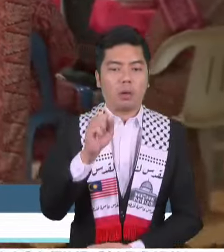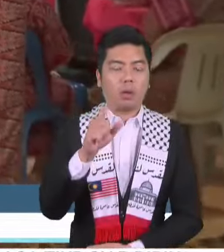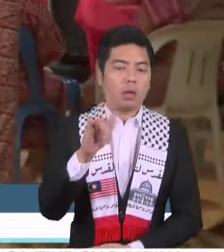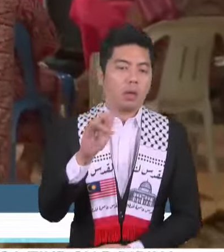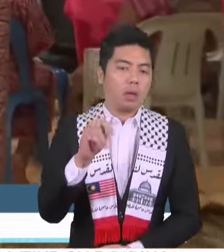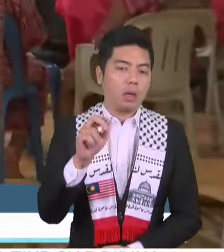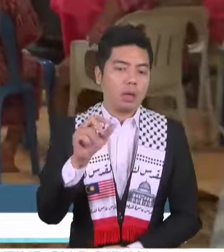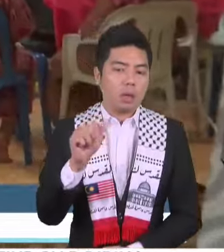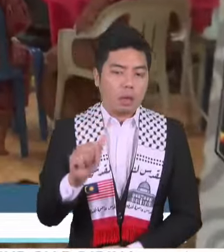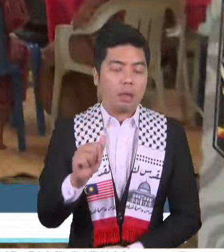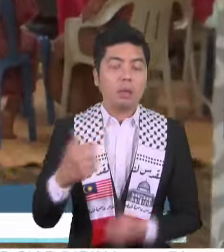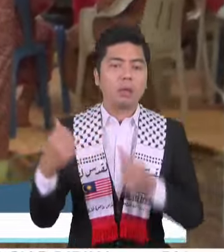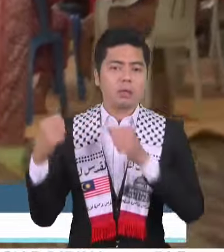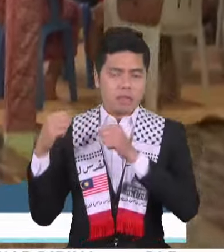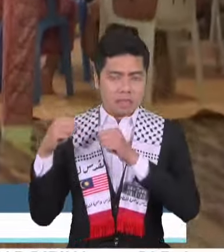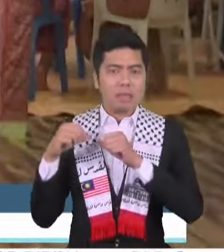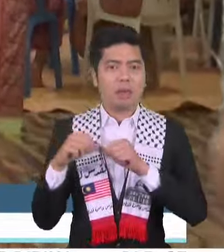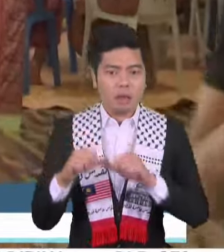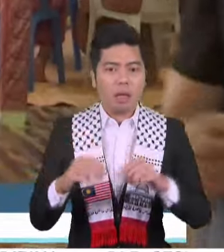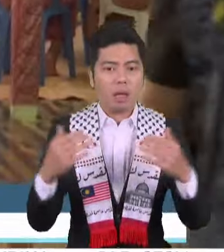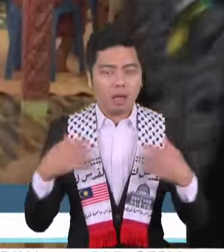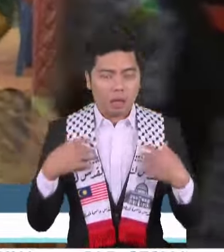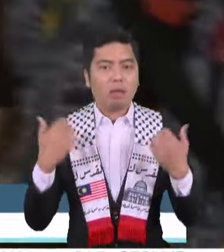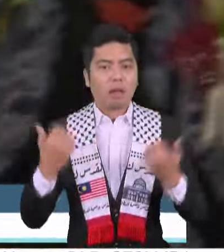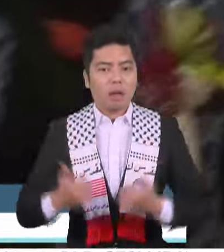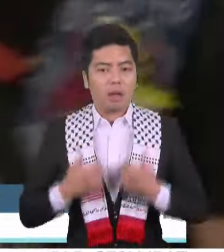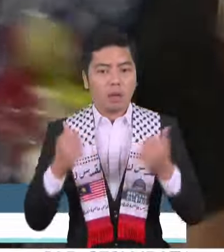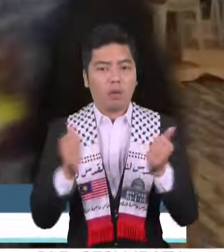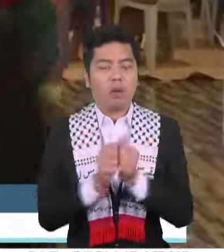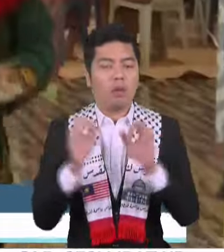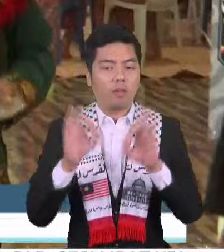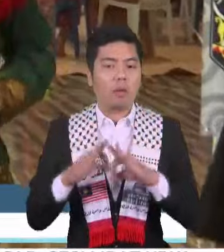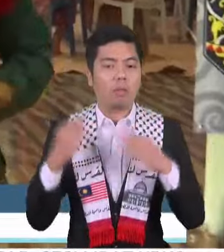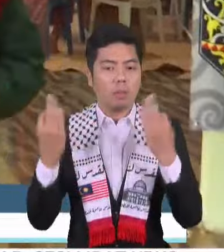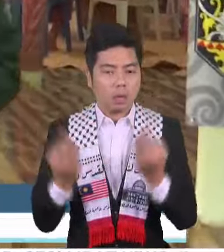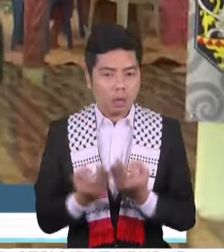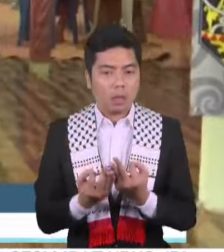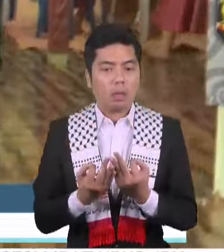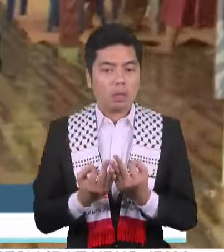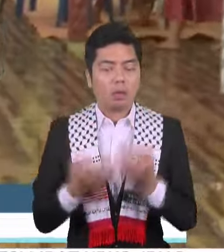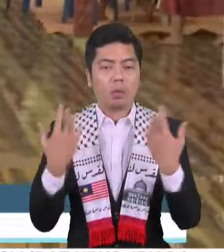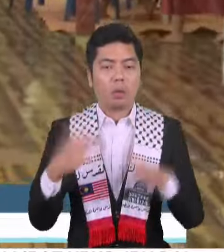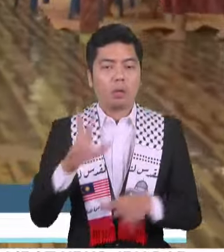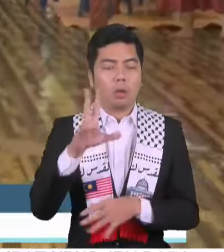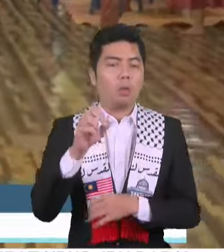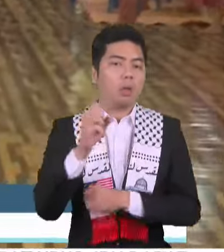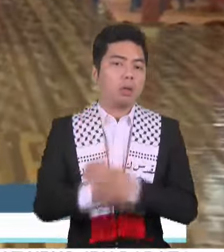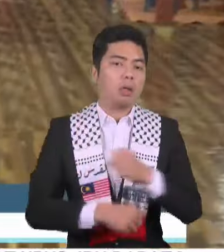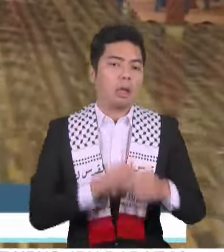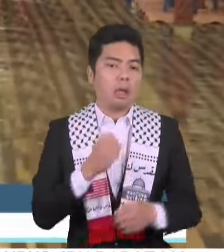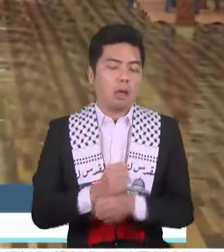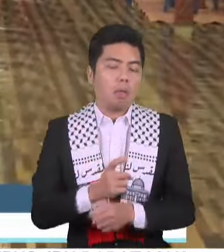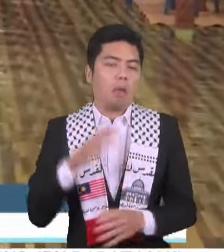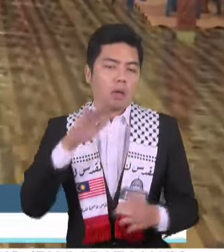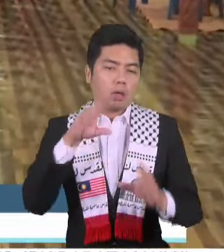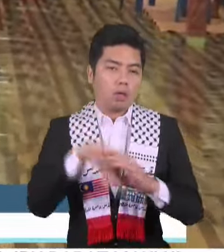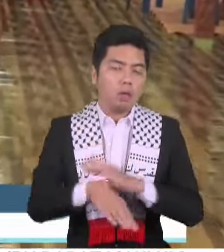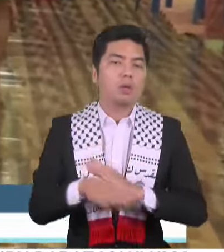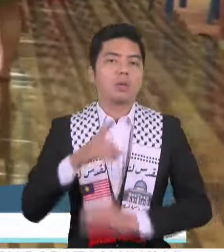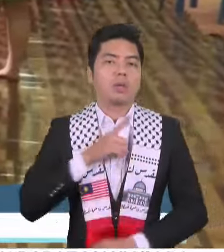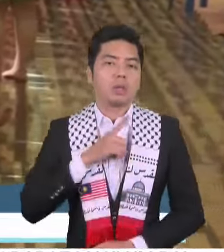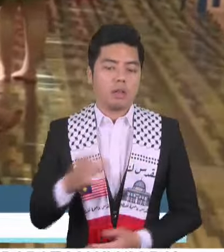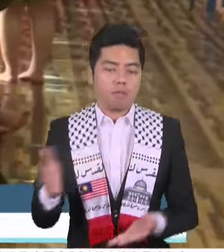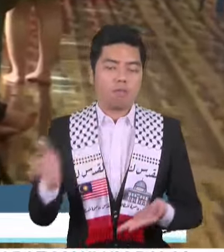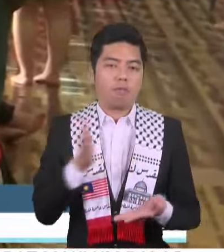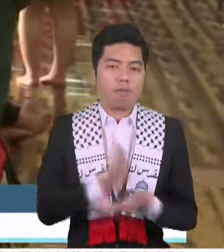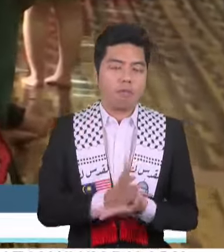Anak Intai masih menyambut perayaan ini bersama keluarga walaupun sudah hampir 30 tahun memeluk Islam.